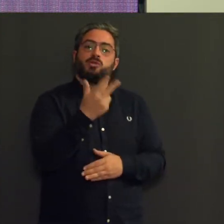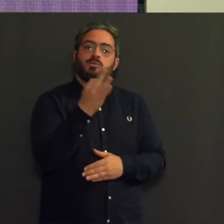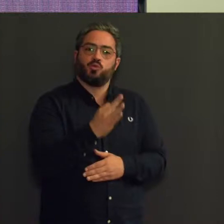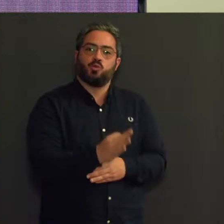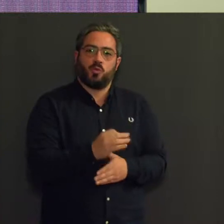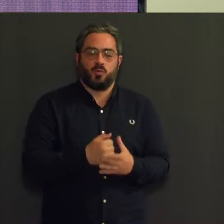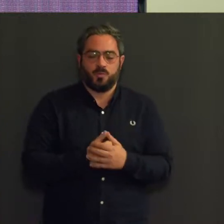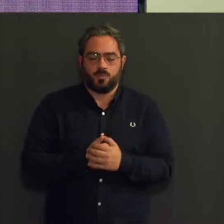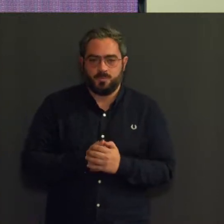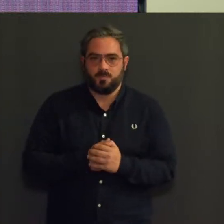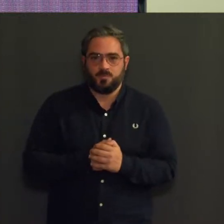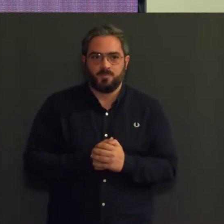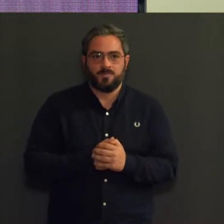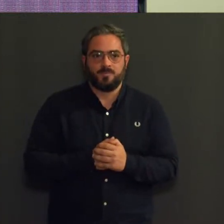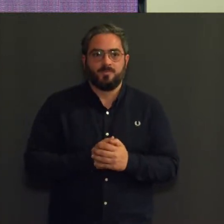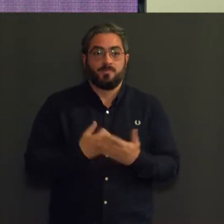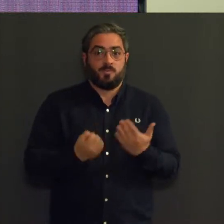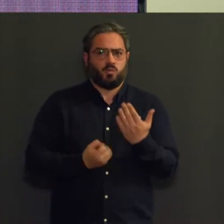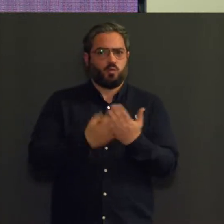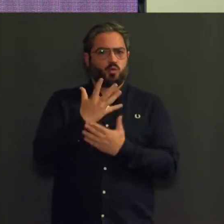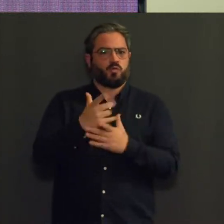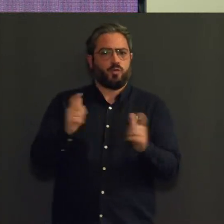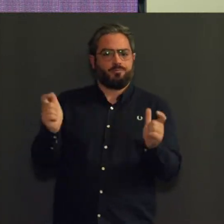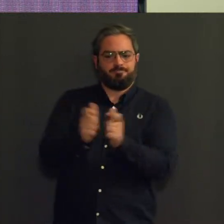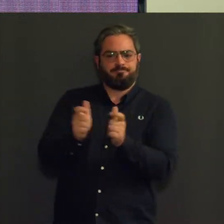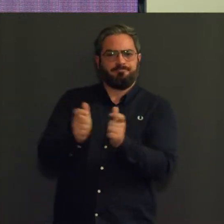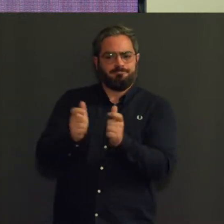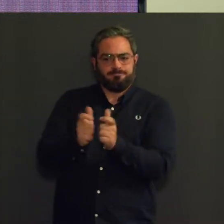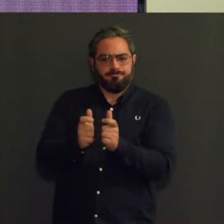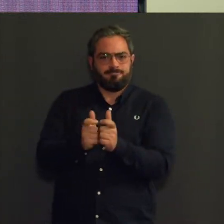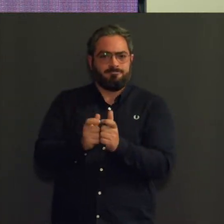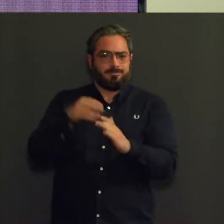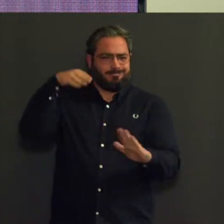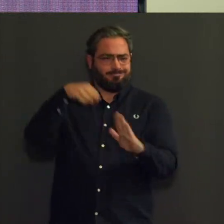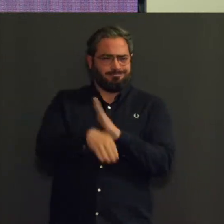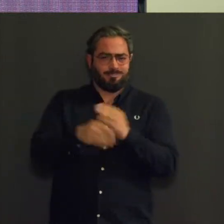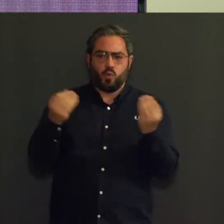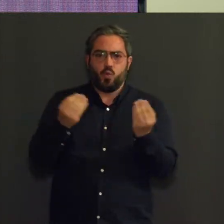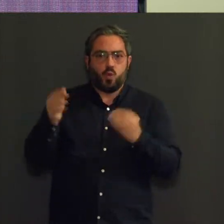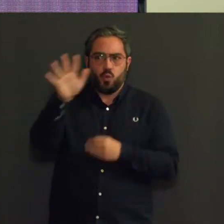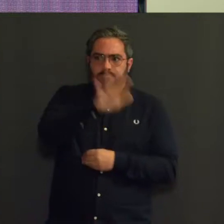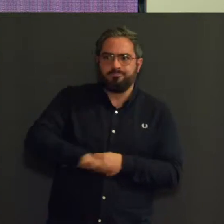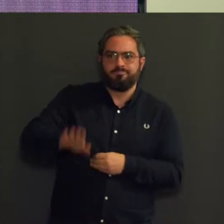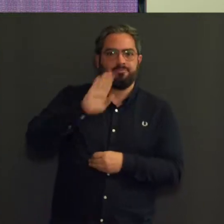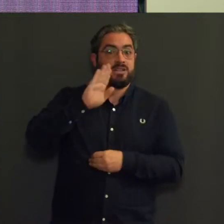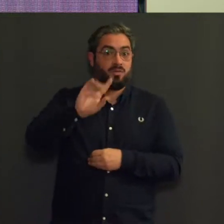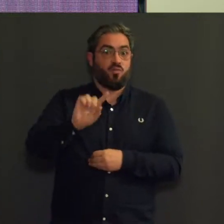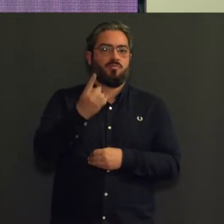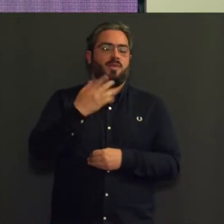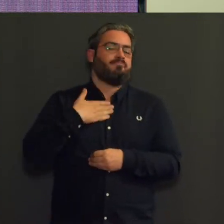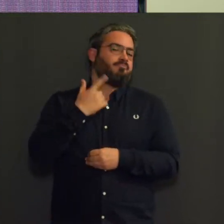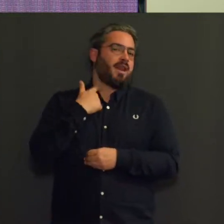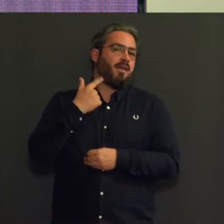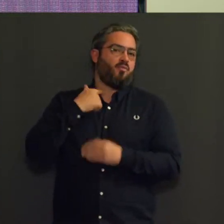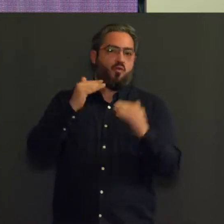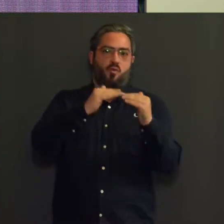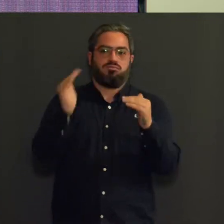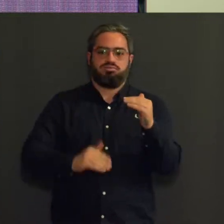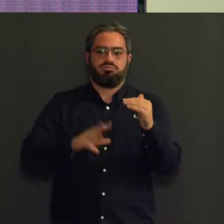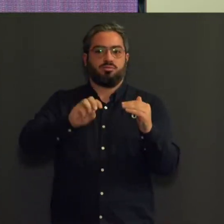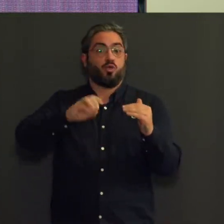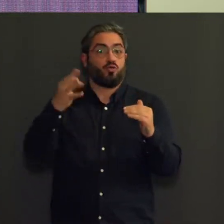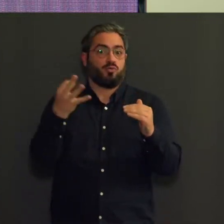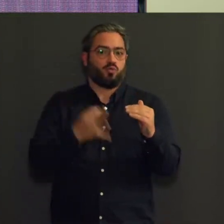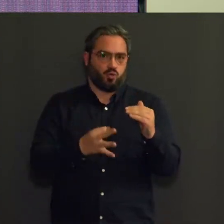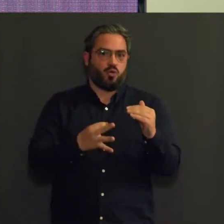En nombre de nouveaux cas, la diminution la plus prononcée est dans le Limbourg avec moins 38%. La diminution la plus faible est